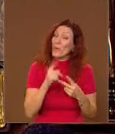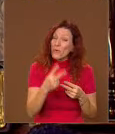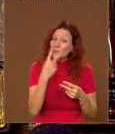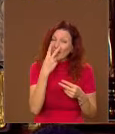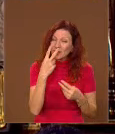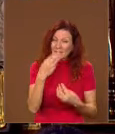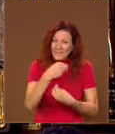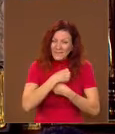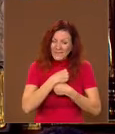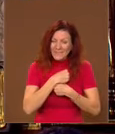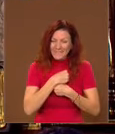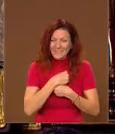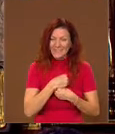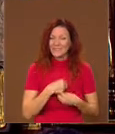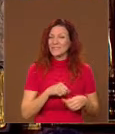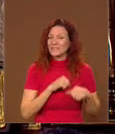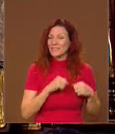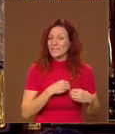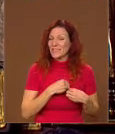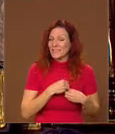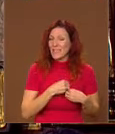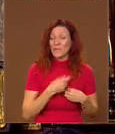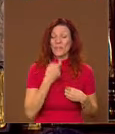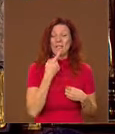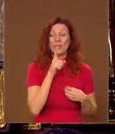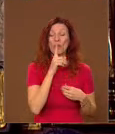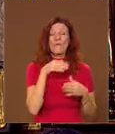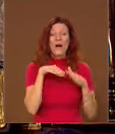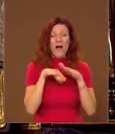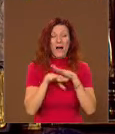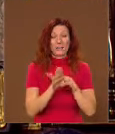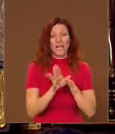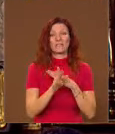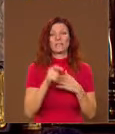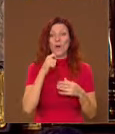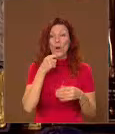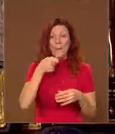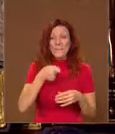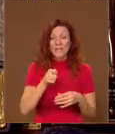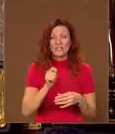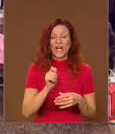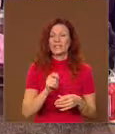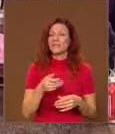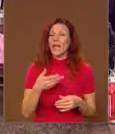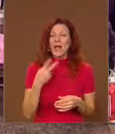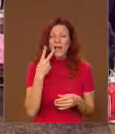на вярата. Затова таинството на Святата Евхаристия и причастието се разглежда